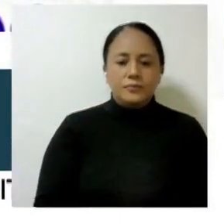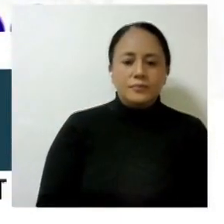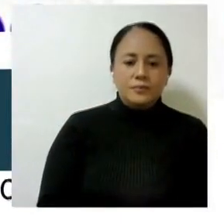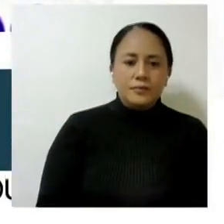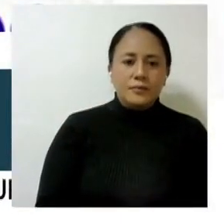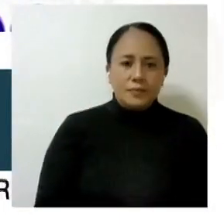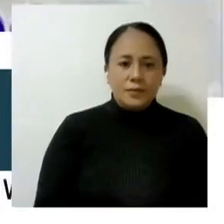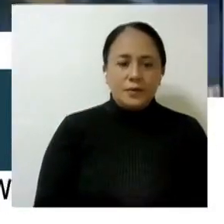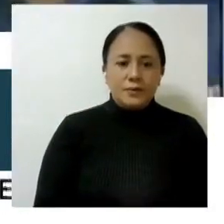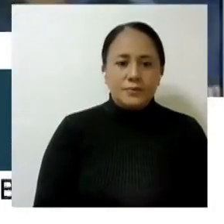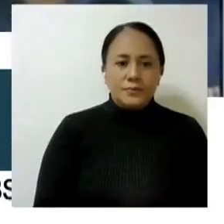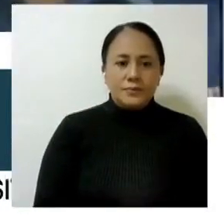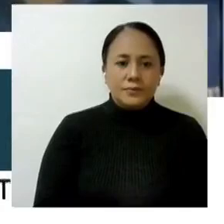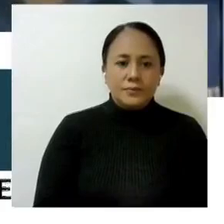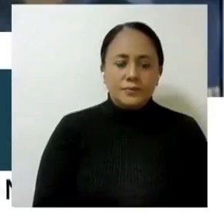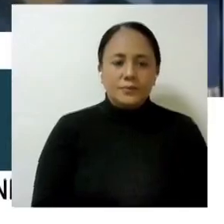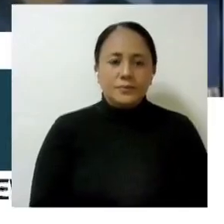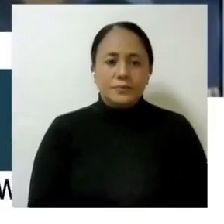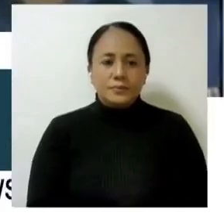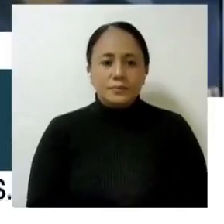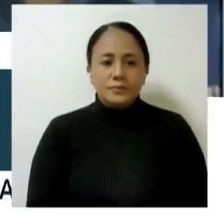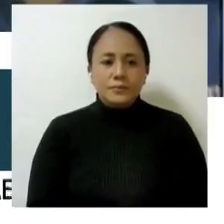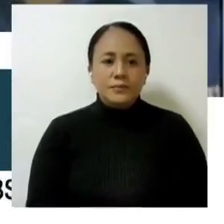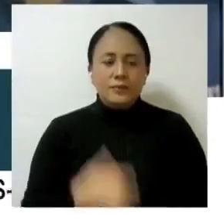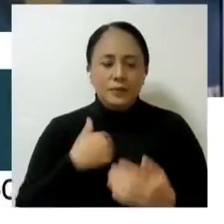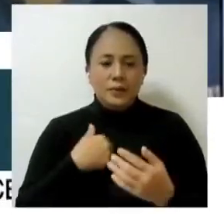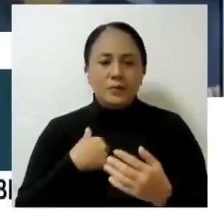Oras ng biyahe na doon po nagsubmit ng